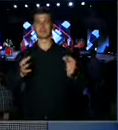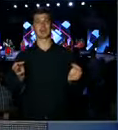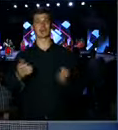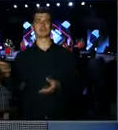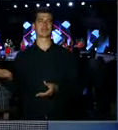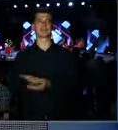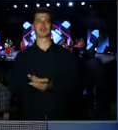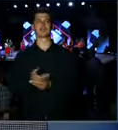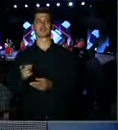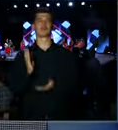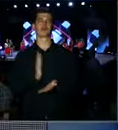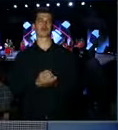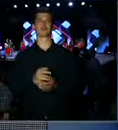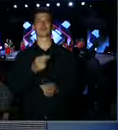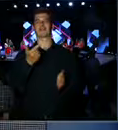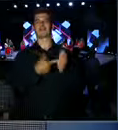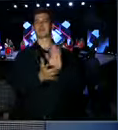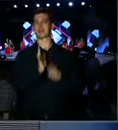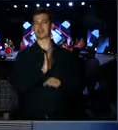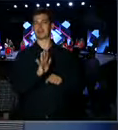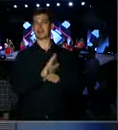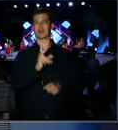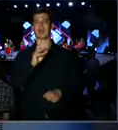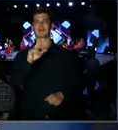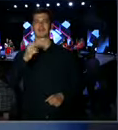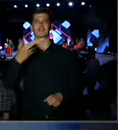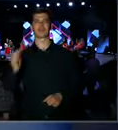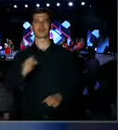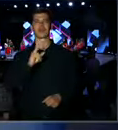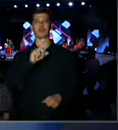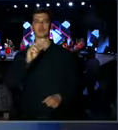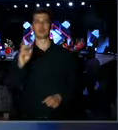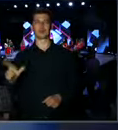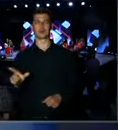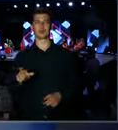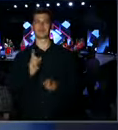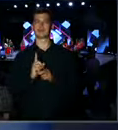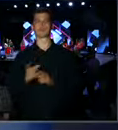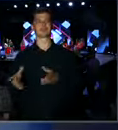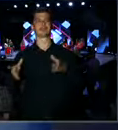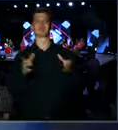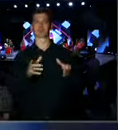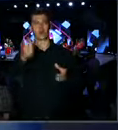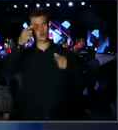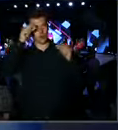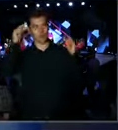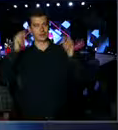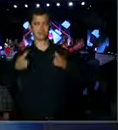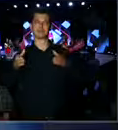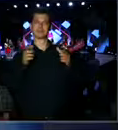scenę ustępującą Miss Polski na wózku Katarzynę Kozioł. Zapraszam do koronacji